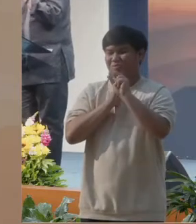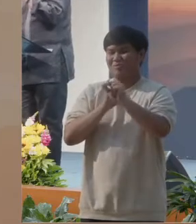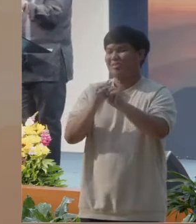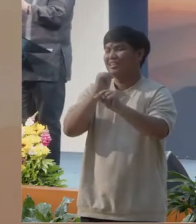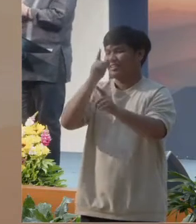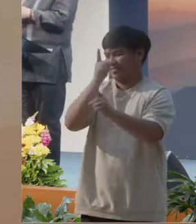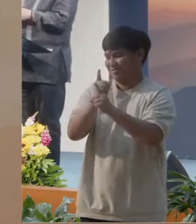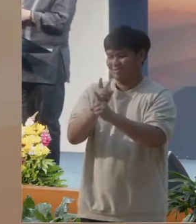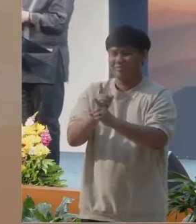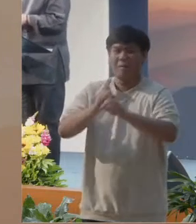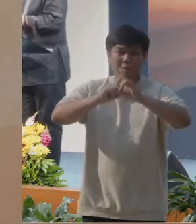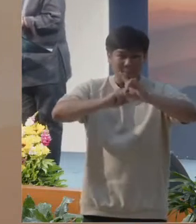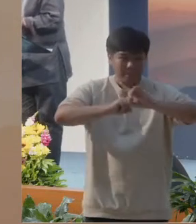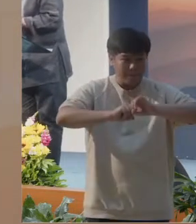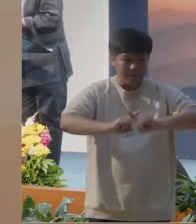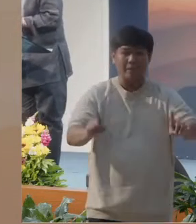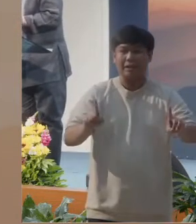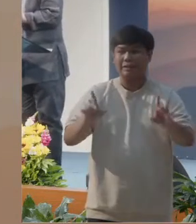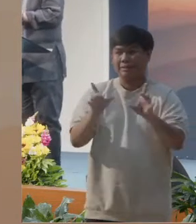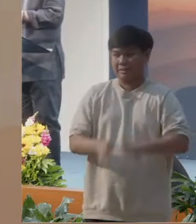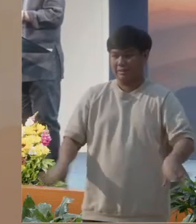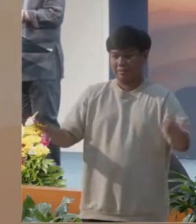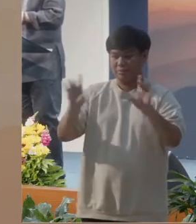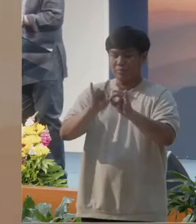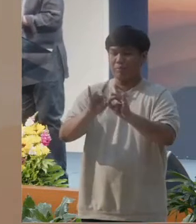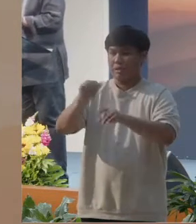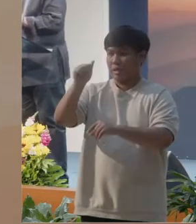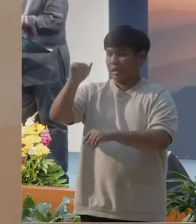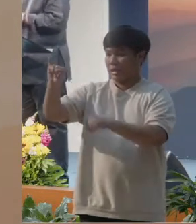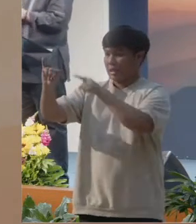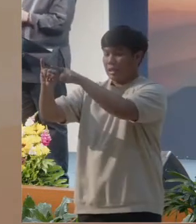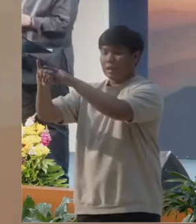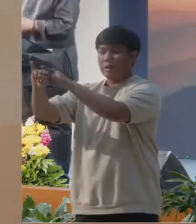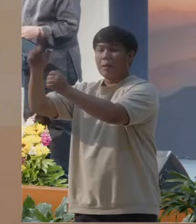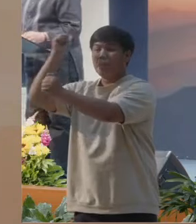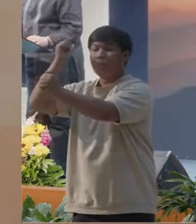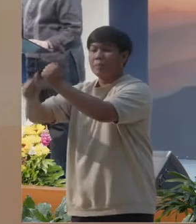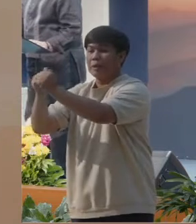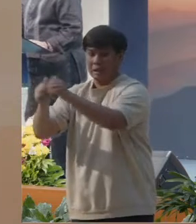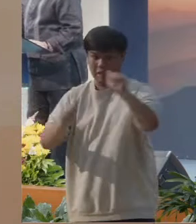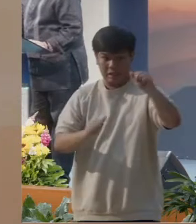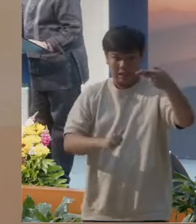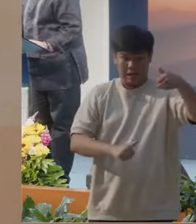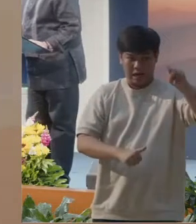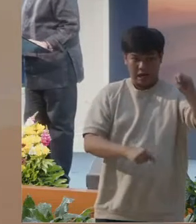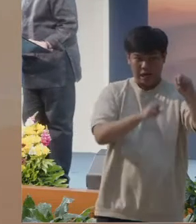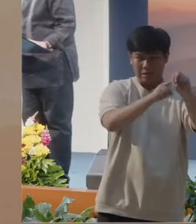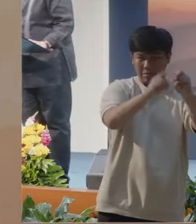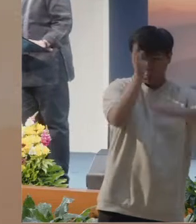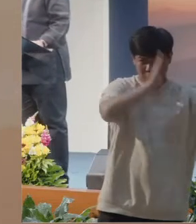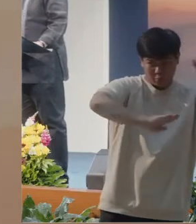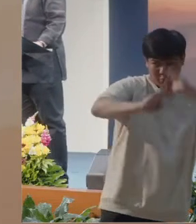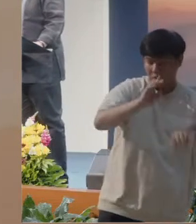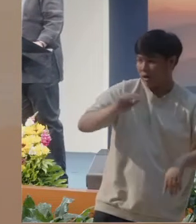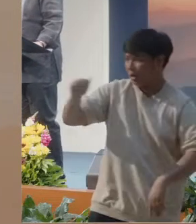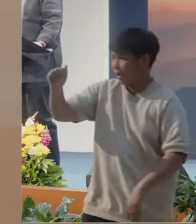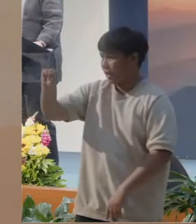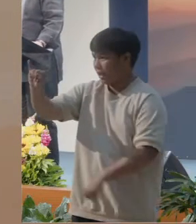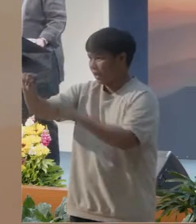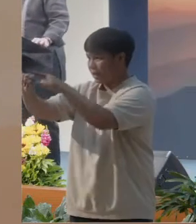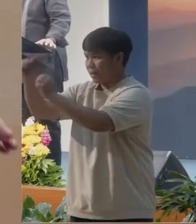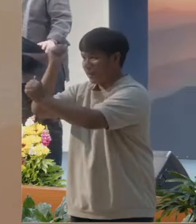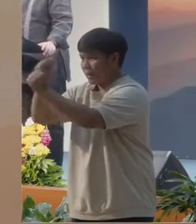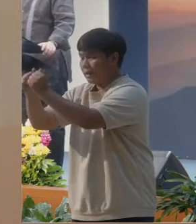ang mahalaga rin po dun sa salitang ai ay yung kanyang ibig sabihin. Ang ibig pong sabihin nun